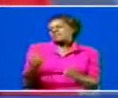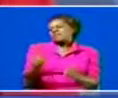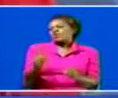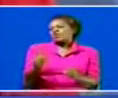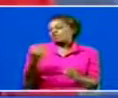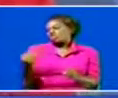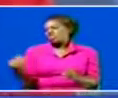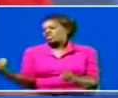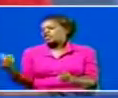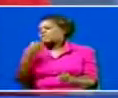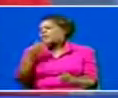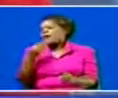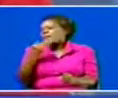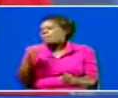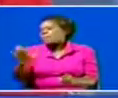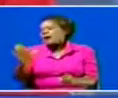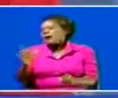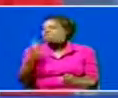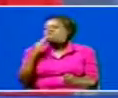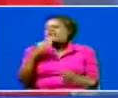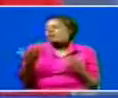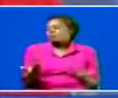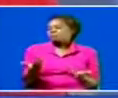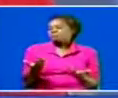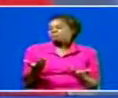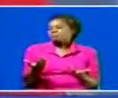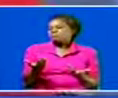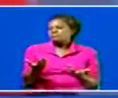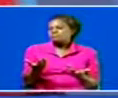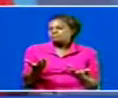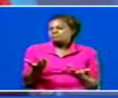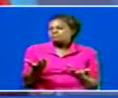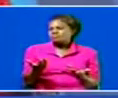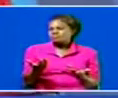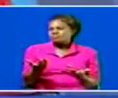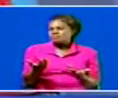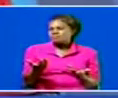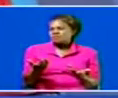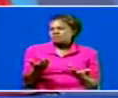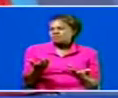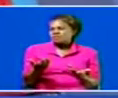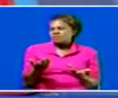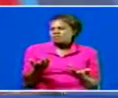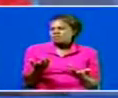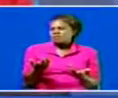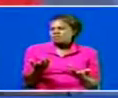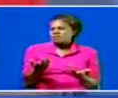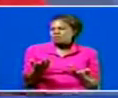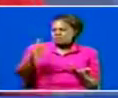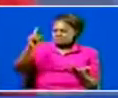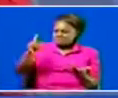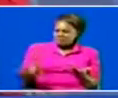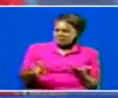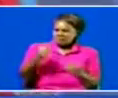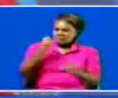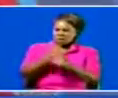wale watoto wa babako mzazi ama ni wa yule? Tone kwa tone mwanangu, nkurambisha na ukwaju. Na ni lazima ushikane